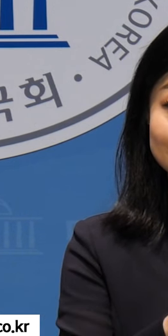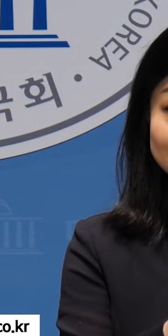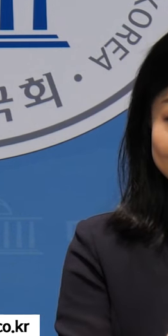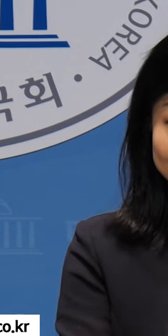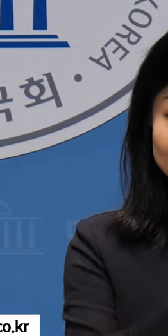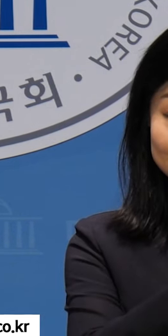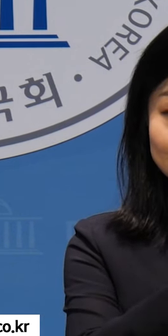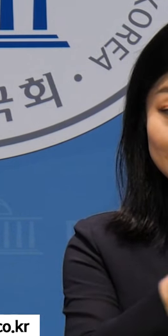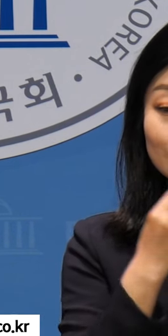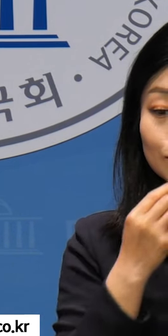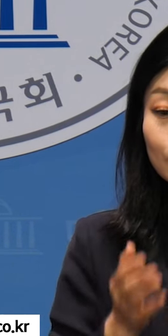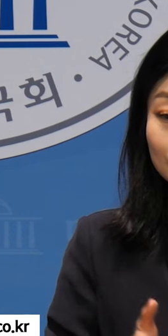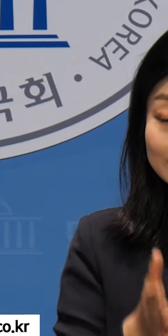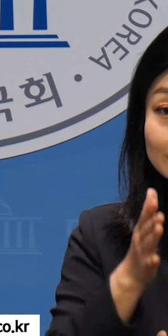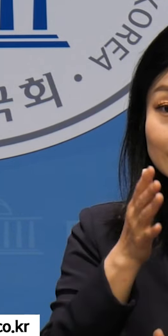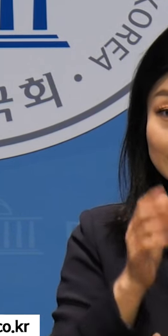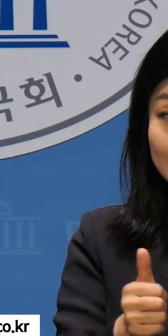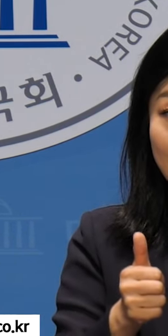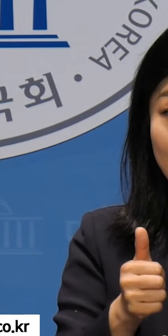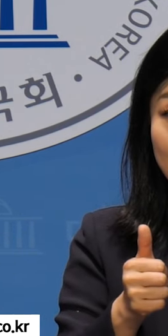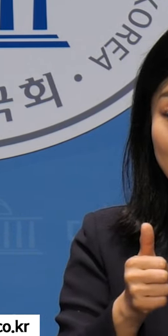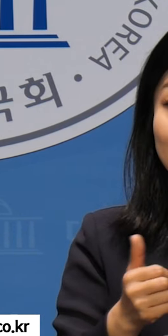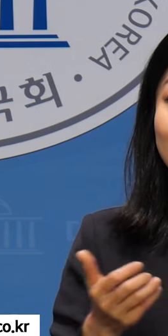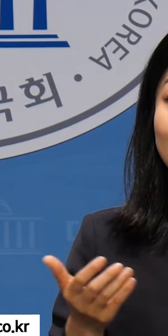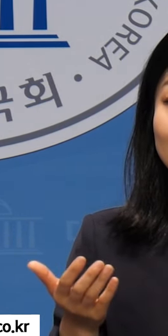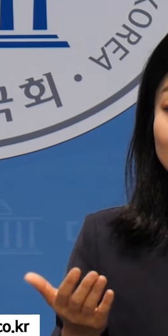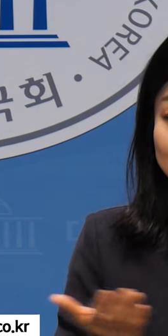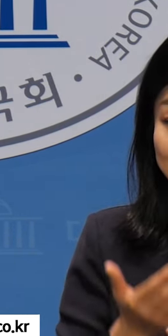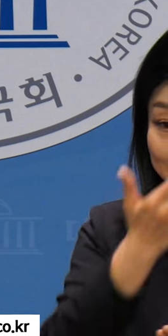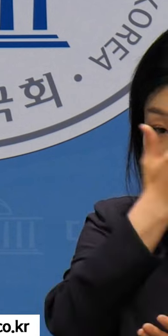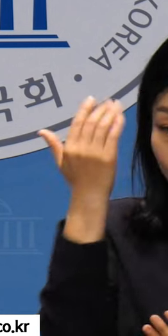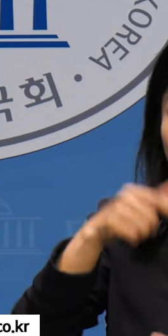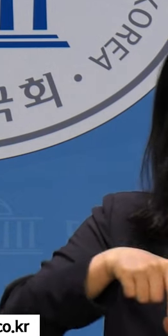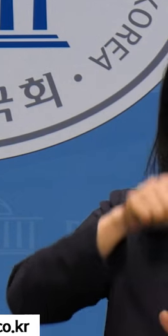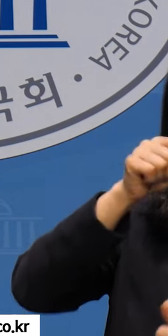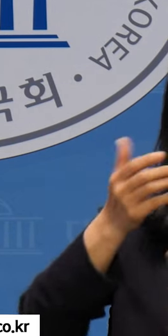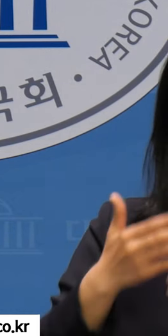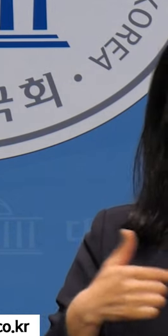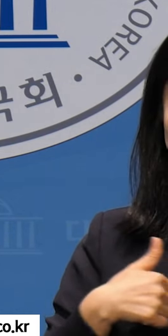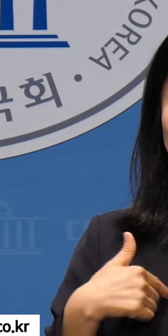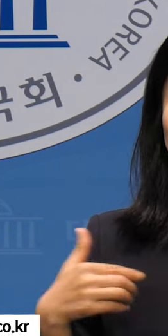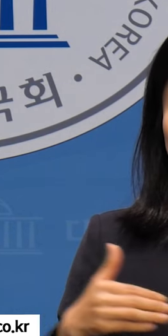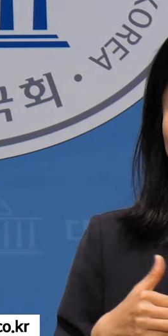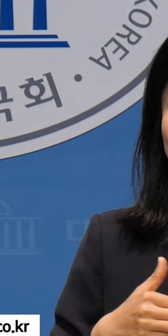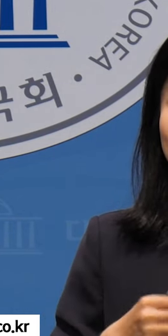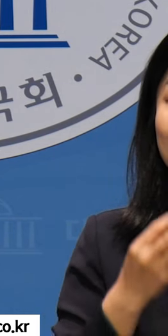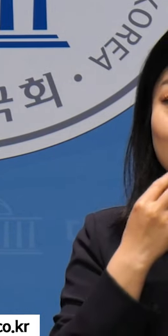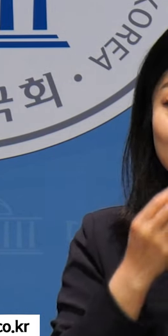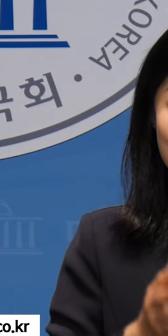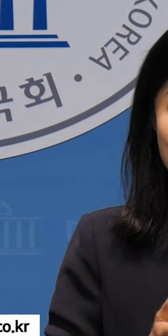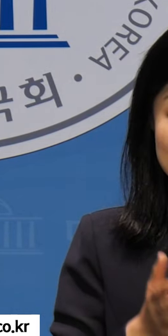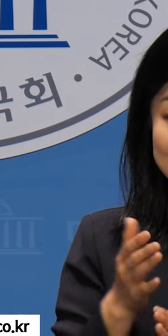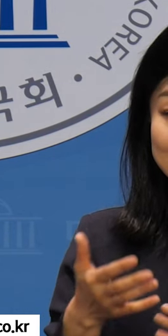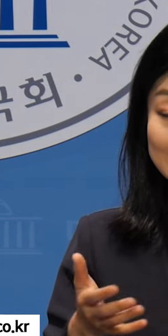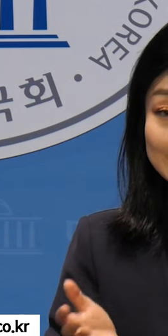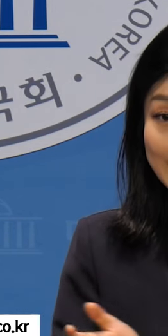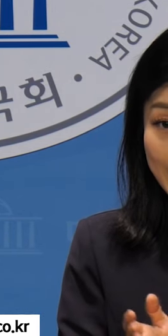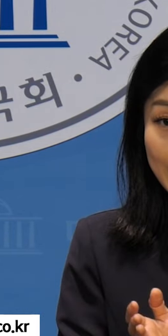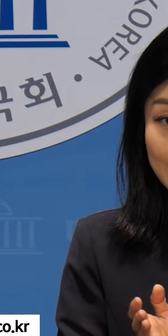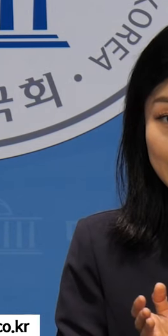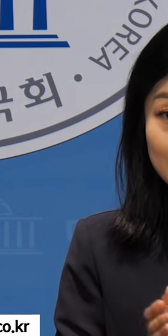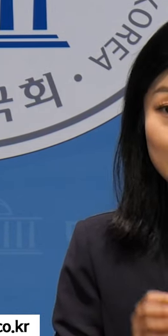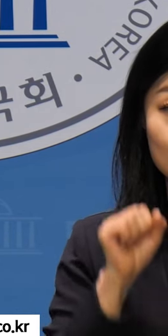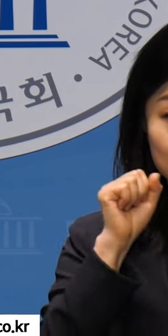선출된 서울시당 청년위원장직을 역임하였습니다. 제 옆에 있는 서울시당 청년위원장 후보